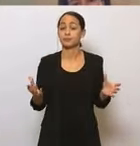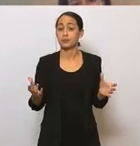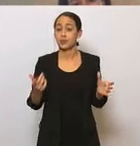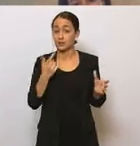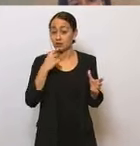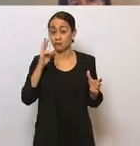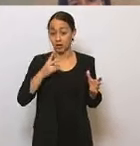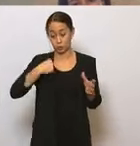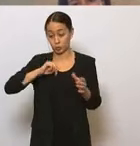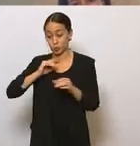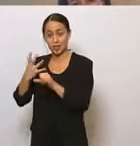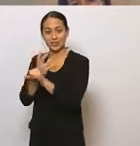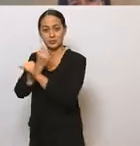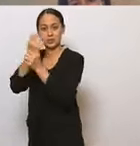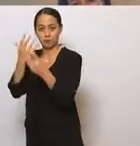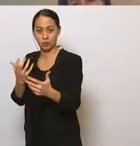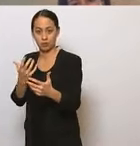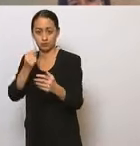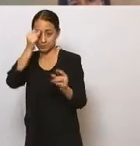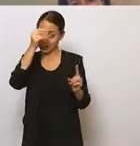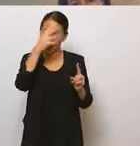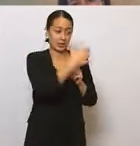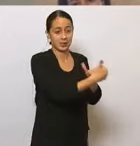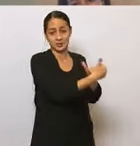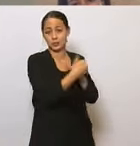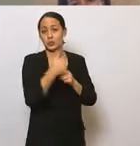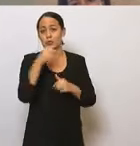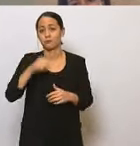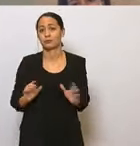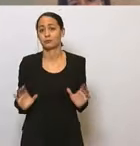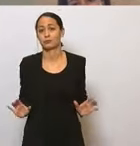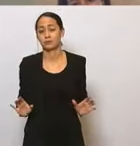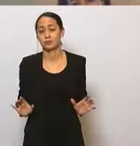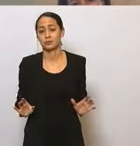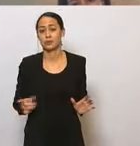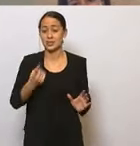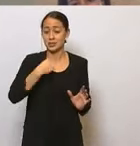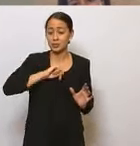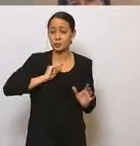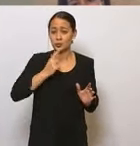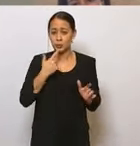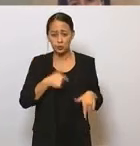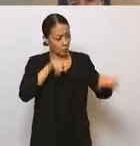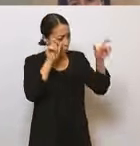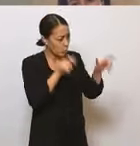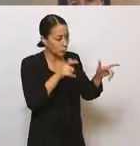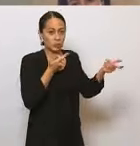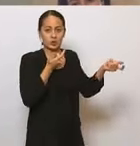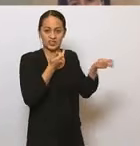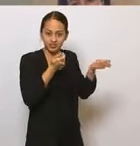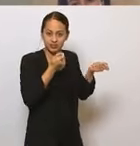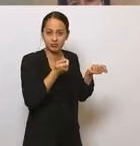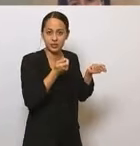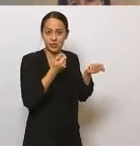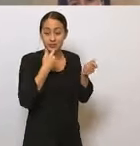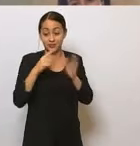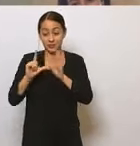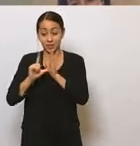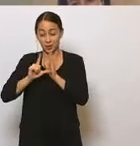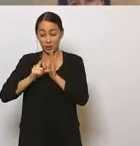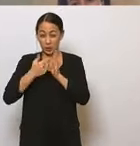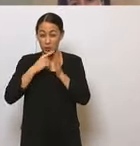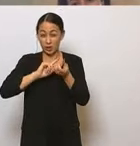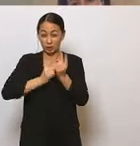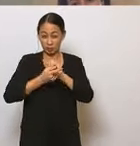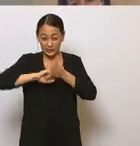vont avec nous. On ne peut pas réguler et enforcer ces lois contre les Américains. Et c'est